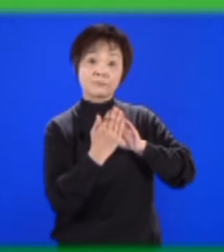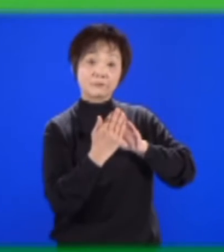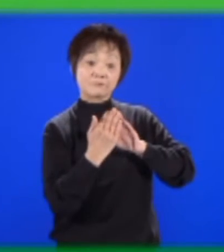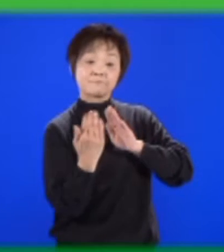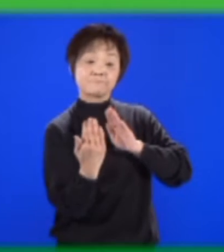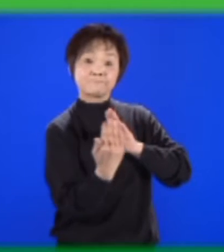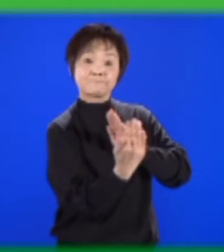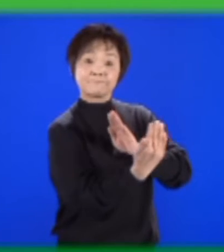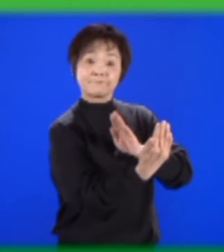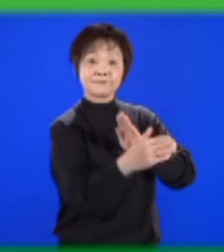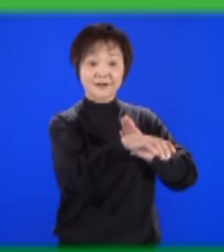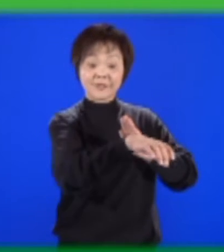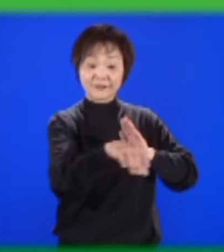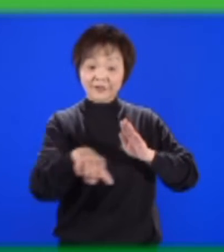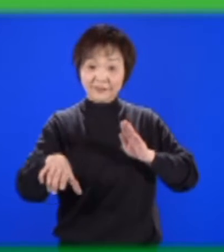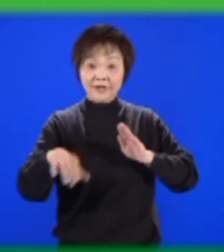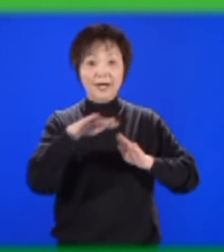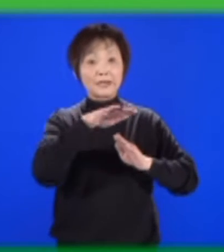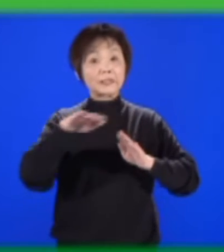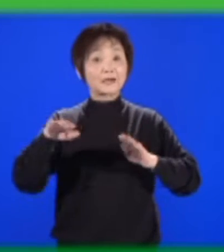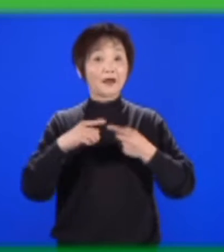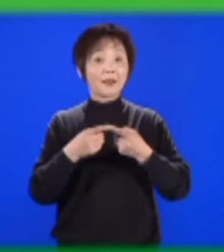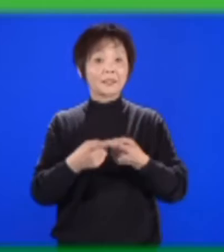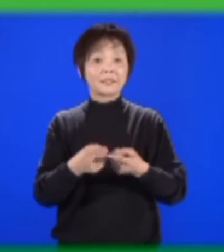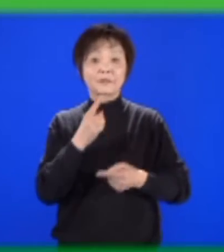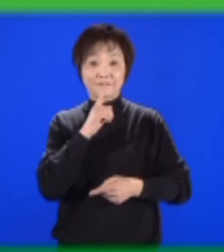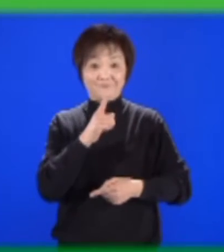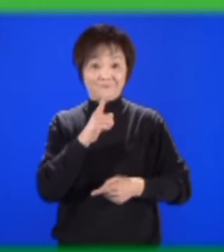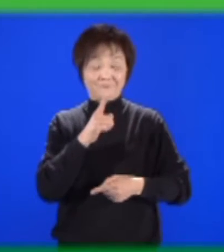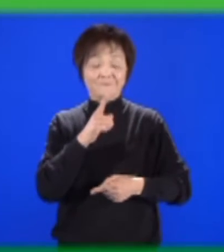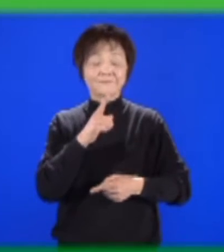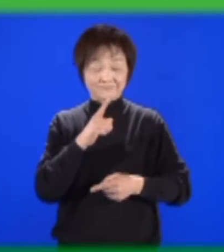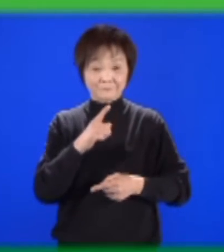辺が面しているのを平入りと言います。